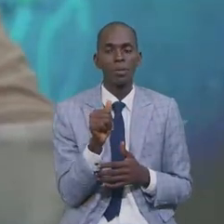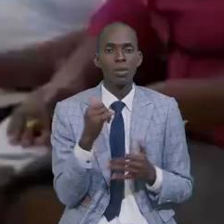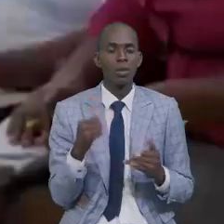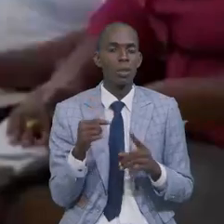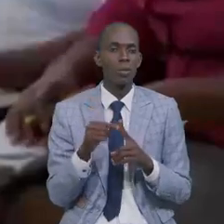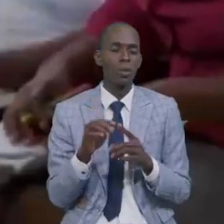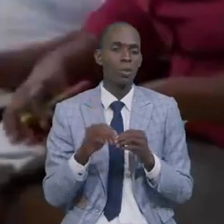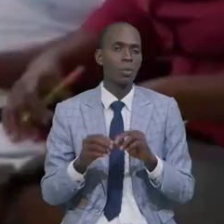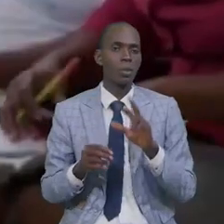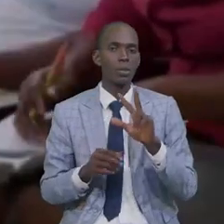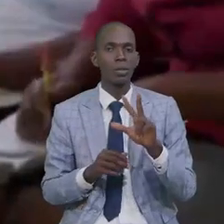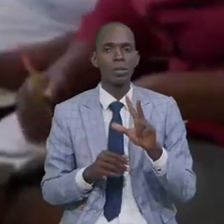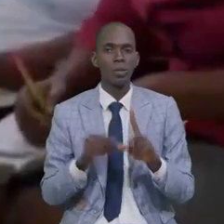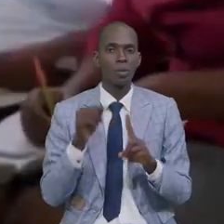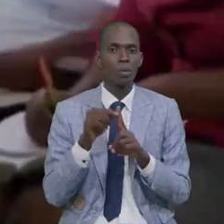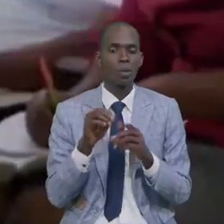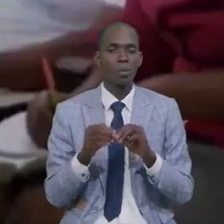Le troisième point maintenant.